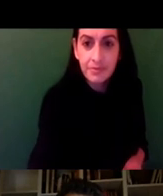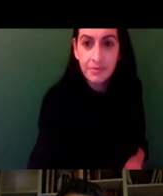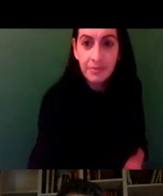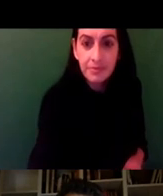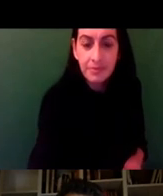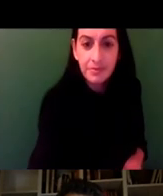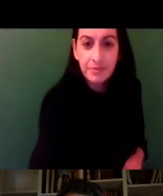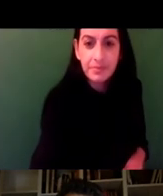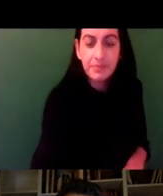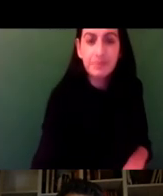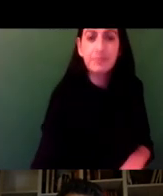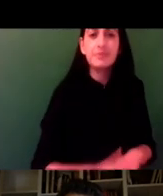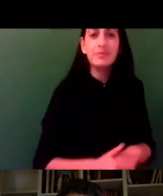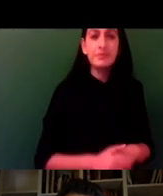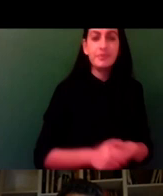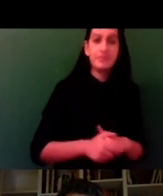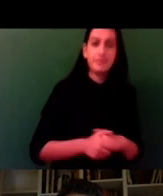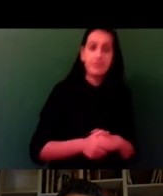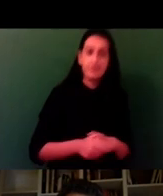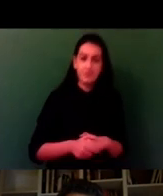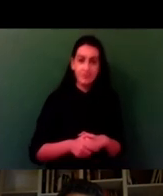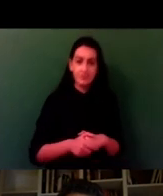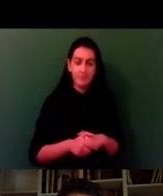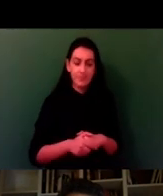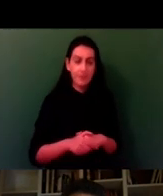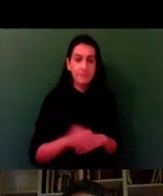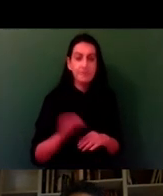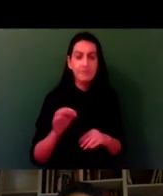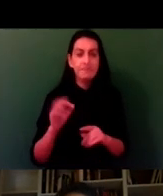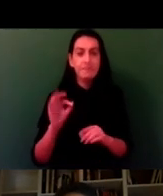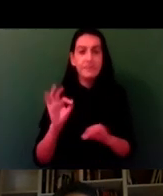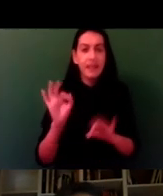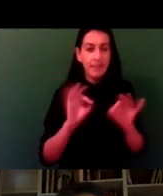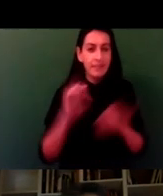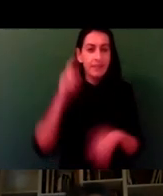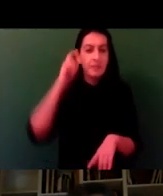ölçmek için yaptığımız araçlar aslında yine çoğunluk katılımcılığın istediği.